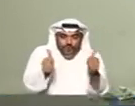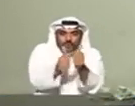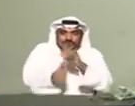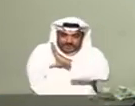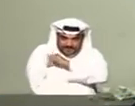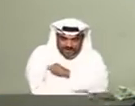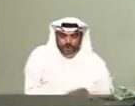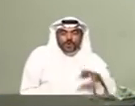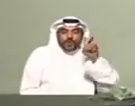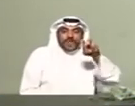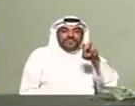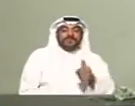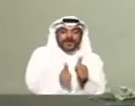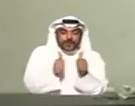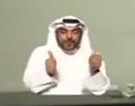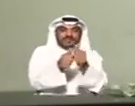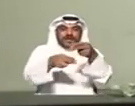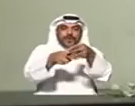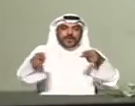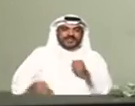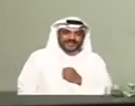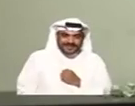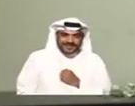كويتية منتجة، تقوم في